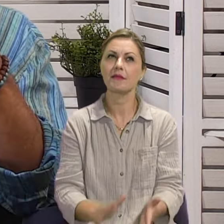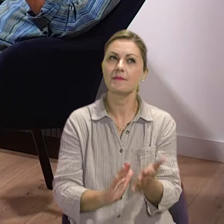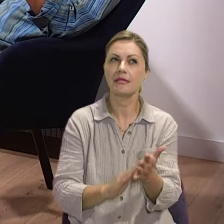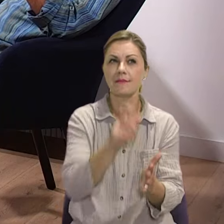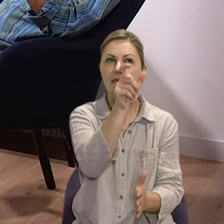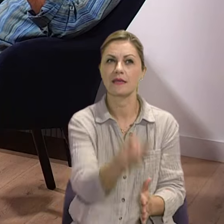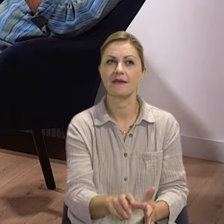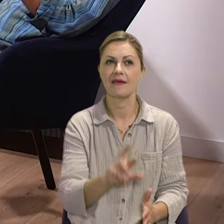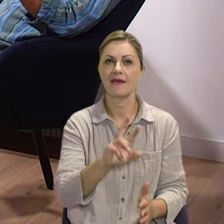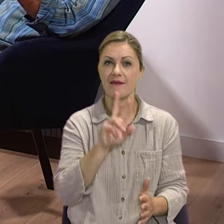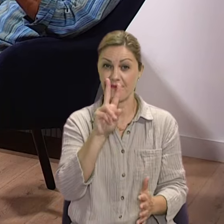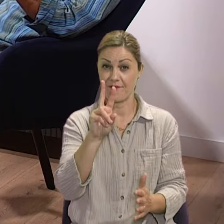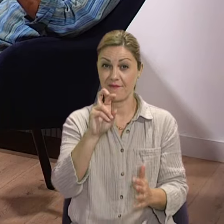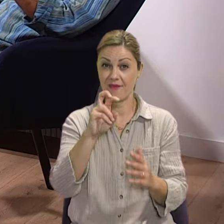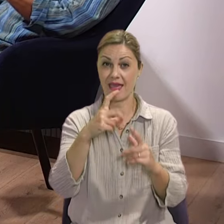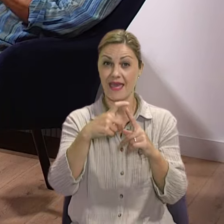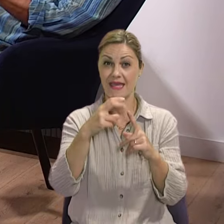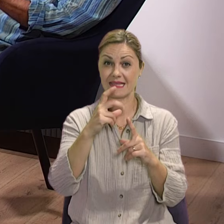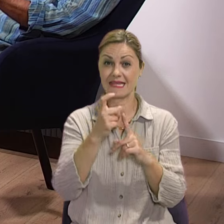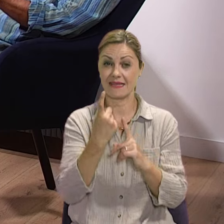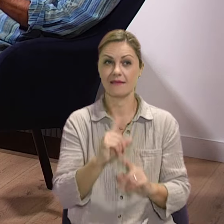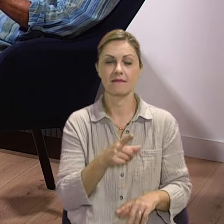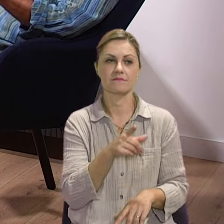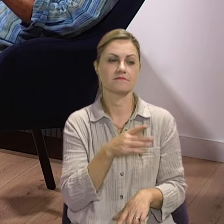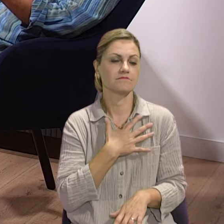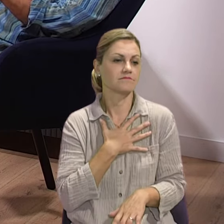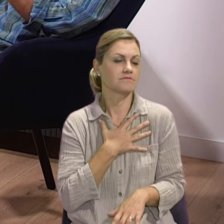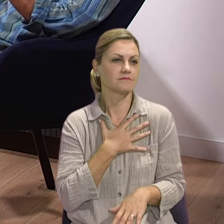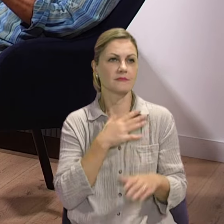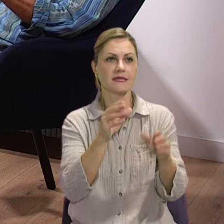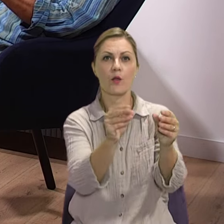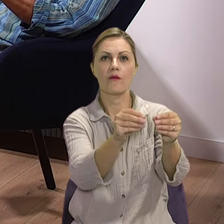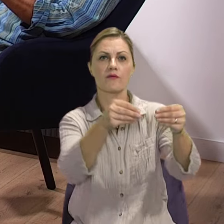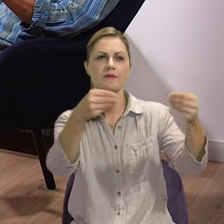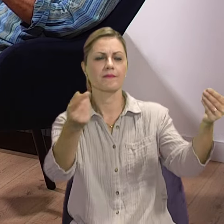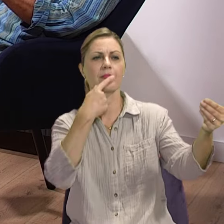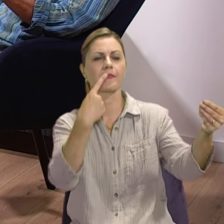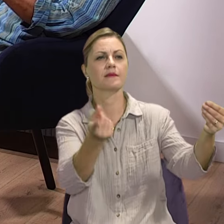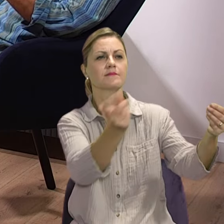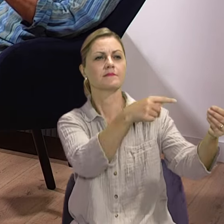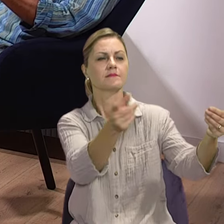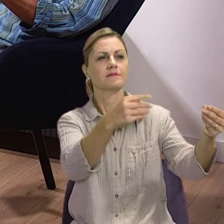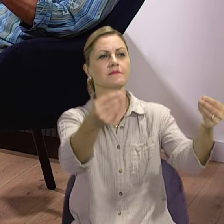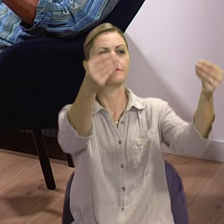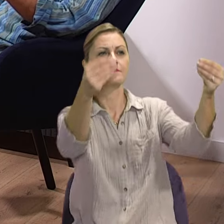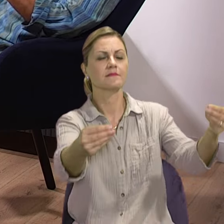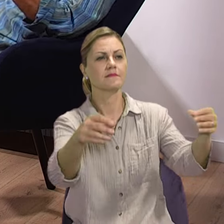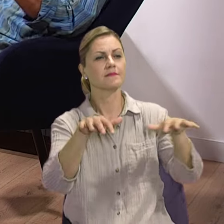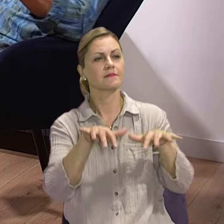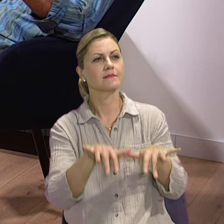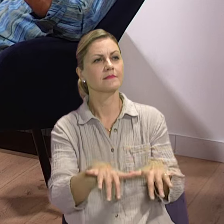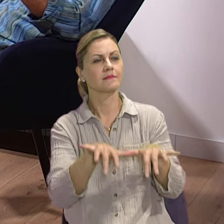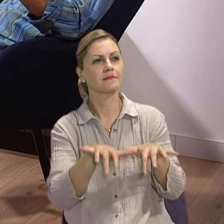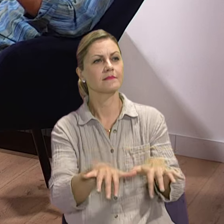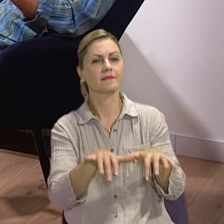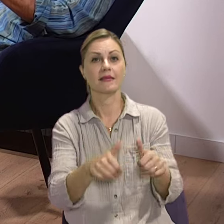Verdi, to je posebna zahvalnost kad otvorite bilo koju partituru. Rossini,